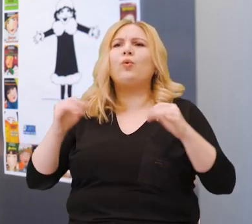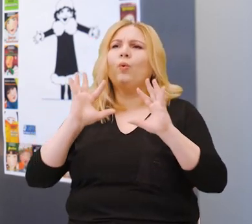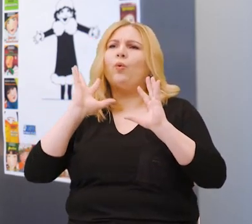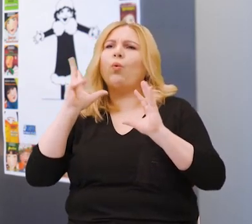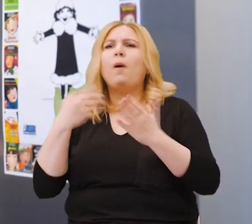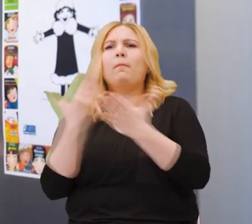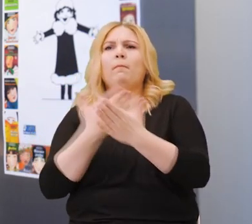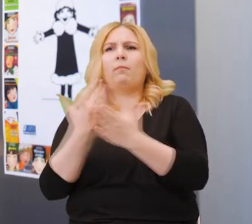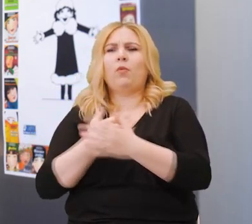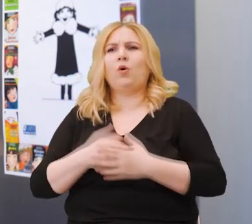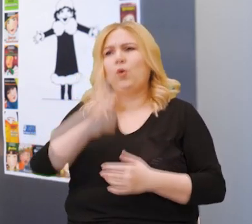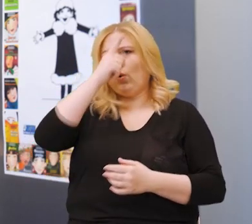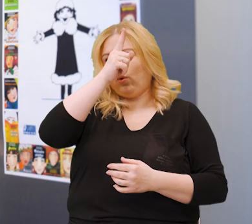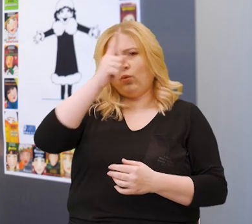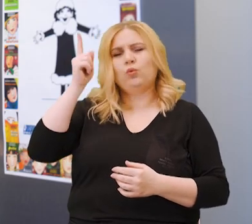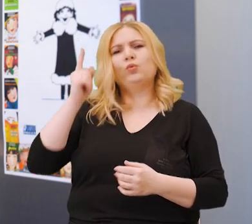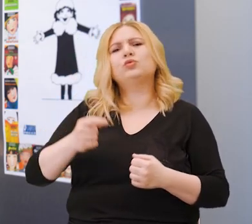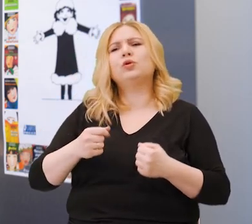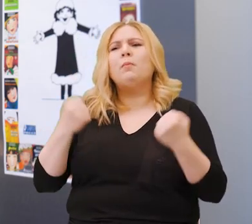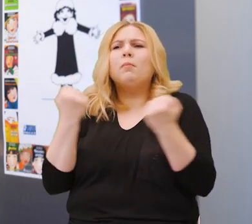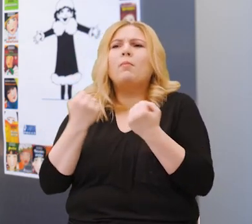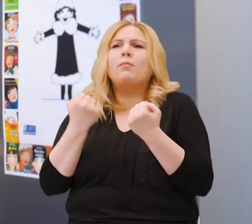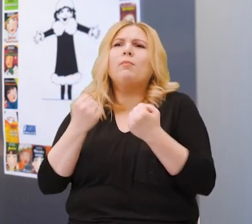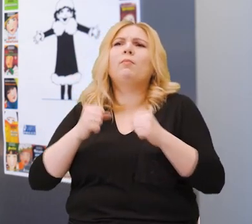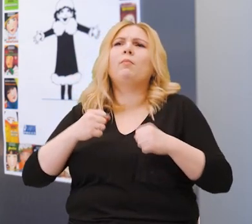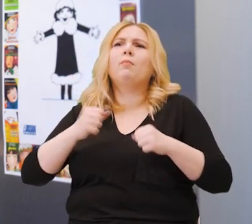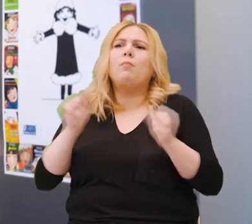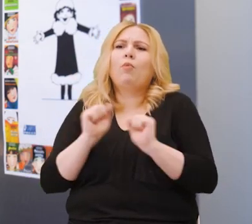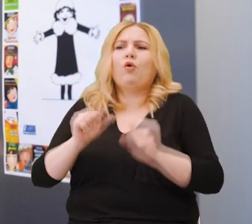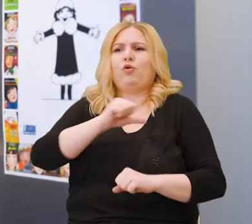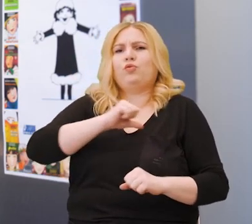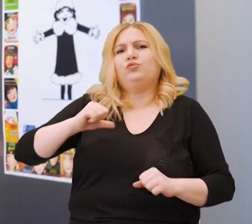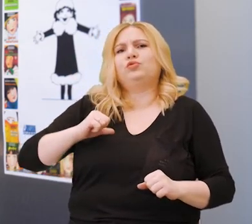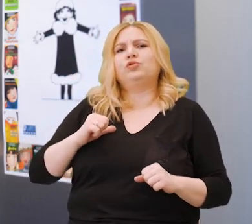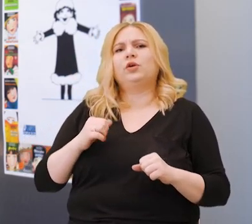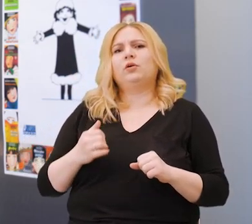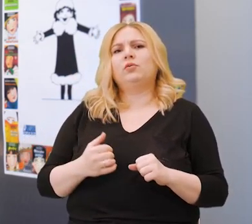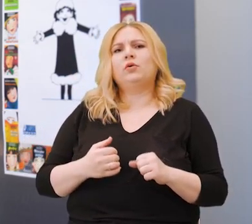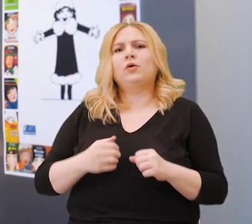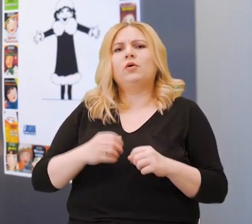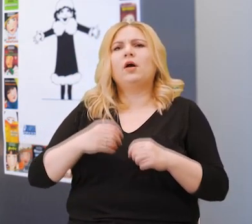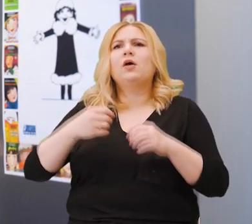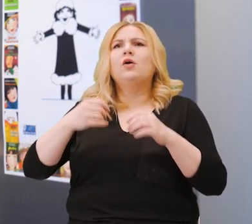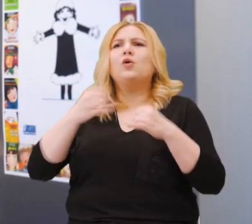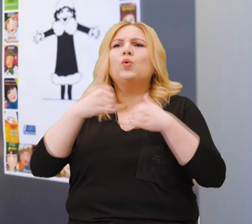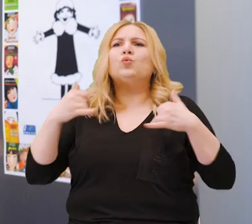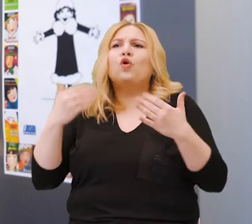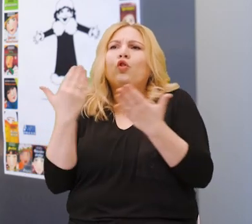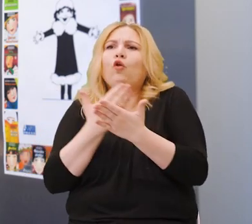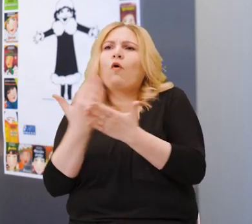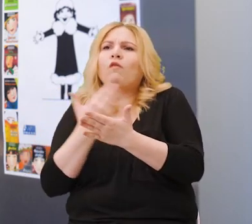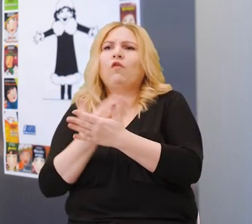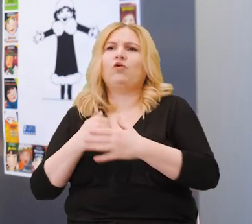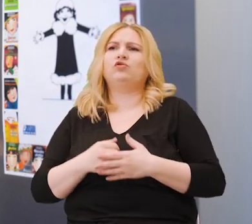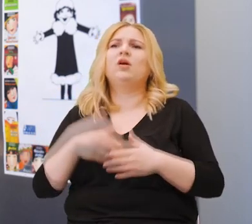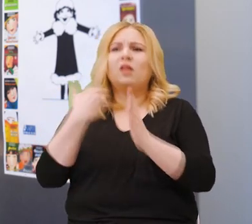przyjmują nowatorstwo także w dziedzinie ubioru. Masy boją się działań niekonwencjonalnych, co ma oczywiście głęboko idące katastrofalne skutki